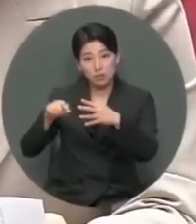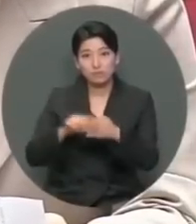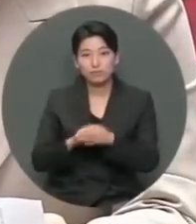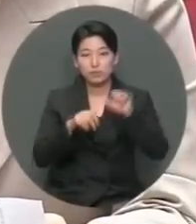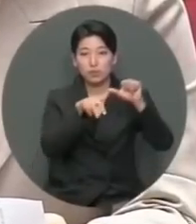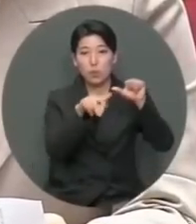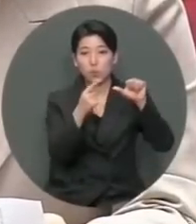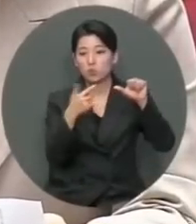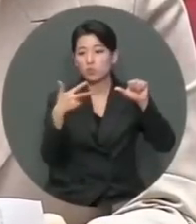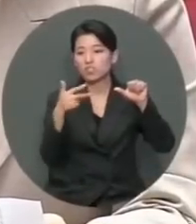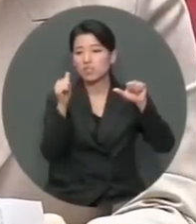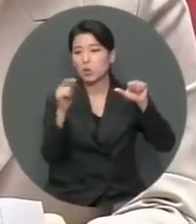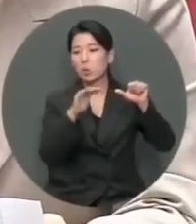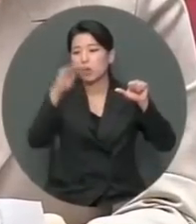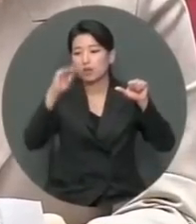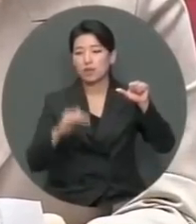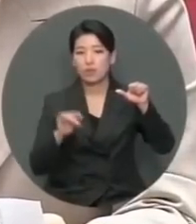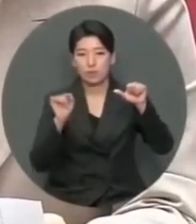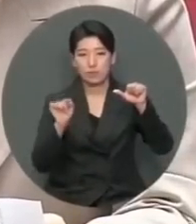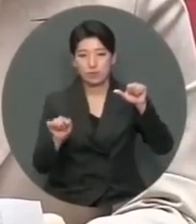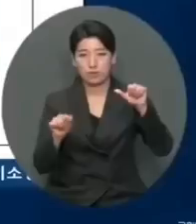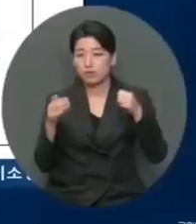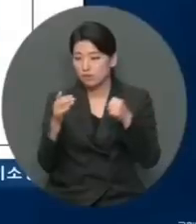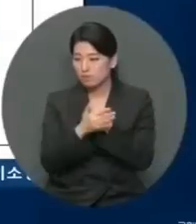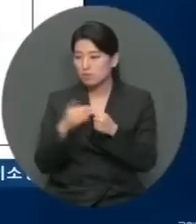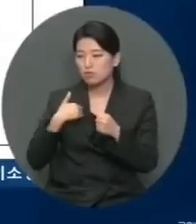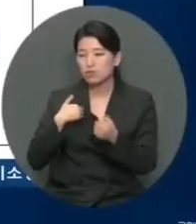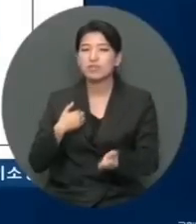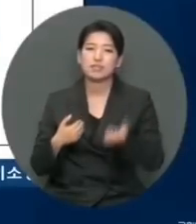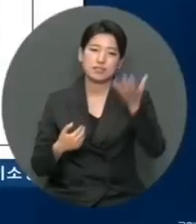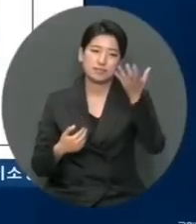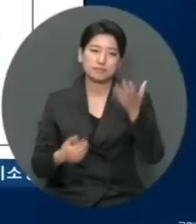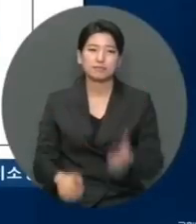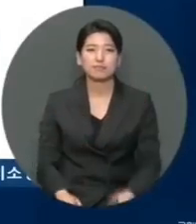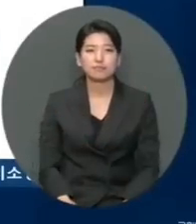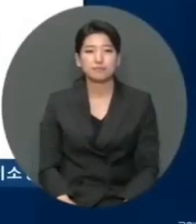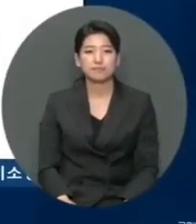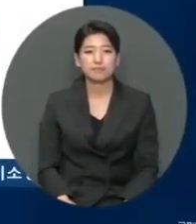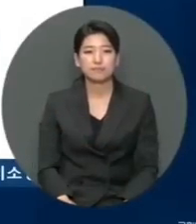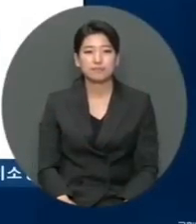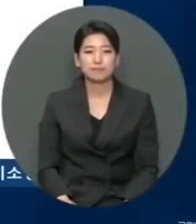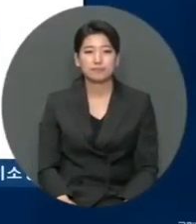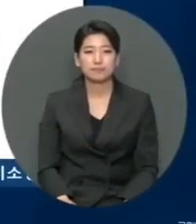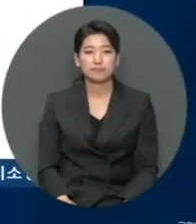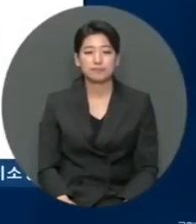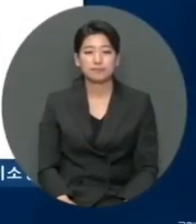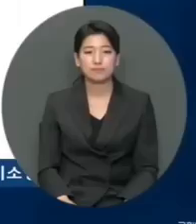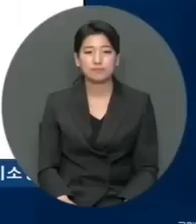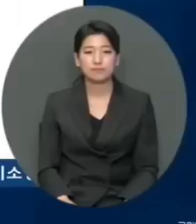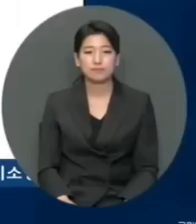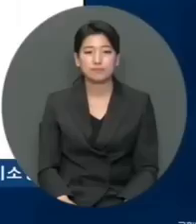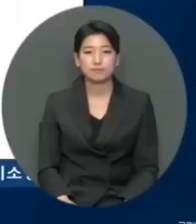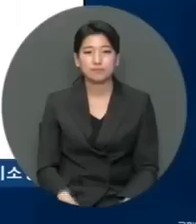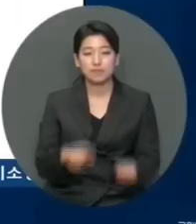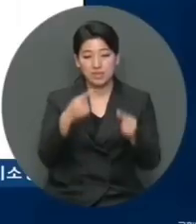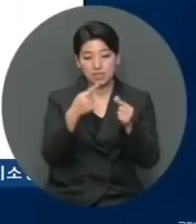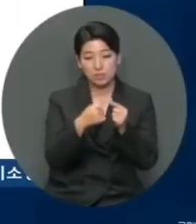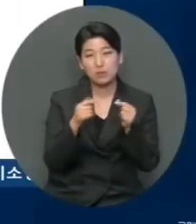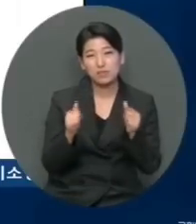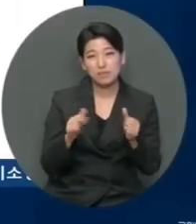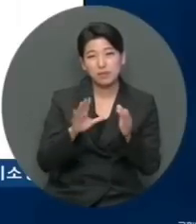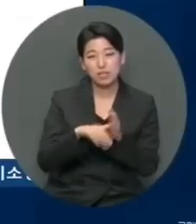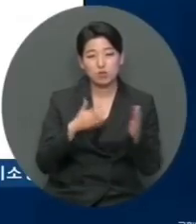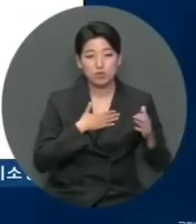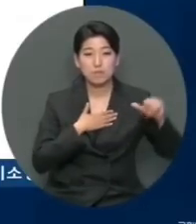7호에 따른 거거든요. 근데 5조 7호의 저 요건, 다음 슬라이드 보여주시면 이게 이제 1심 패널들이 그때